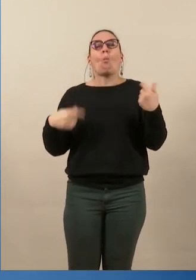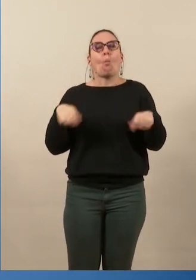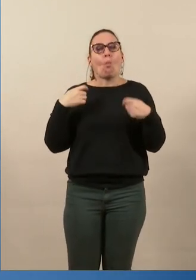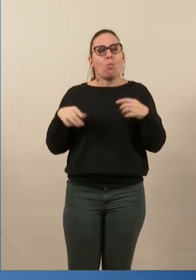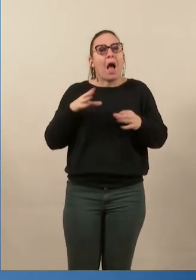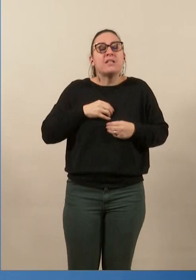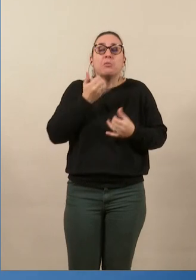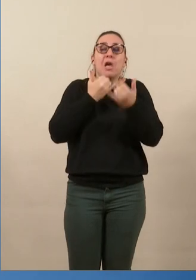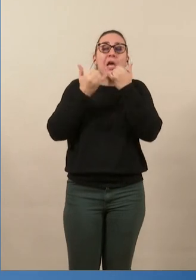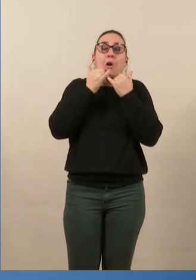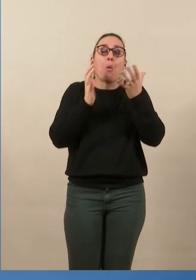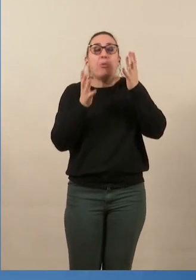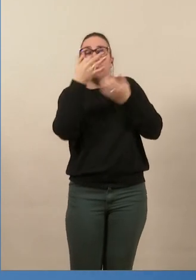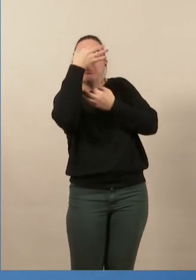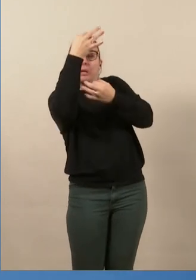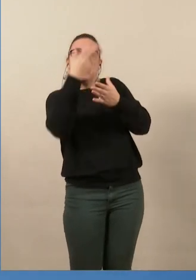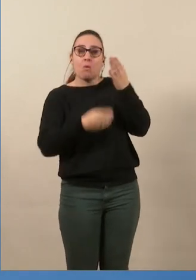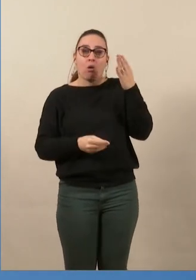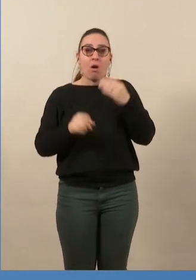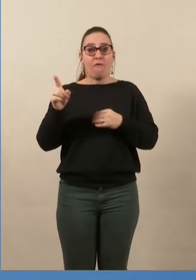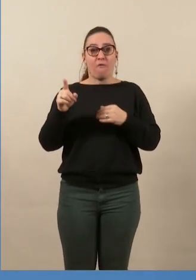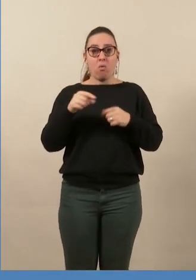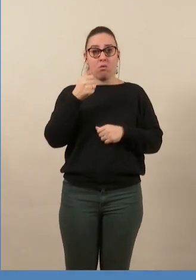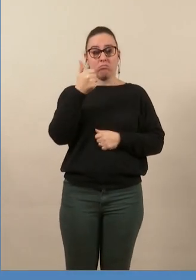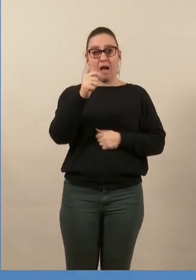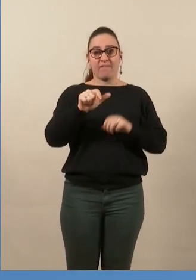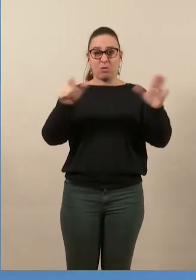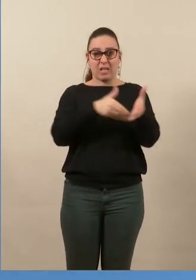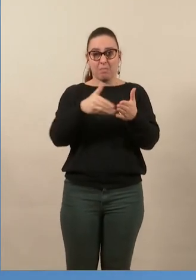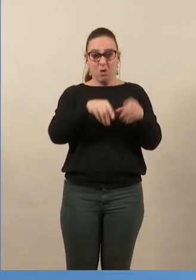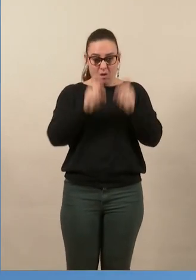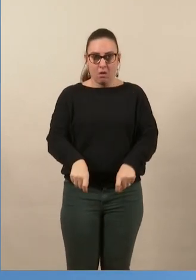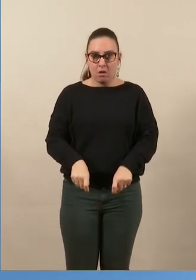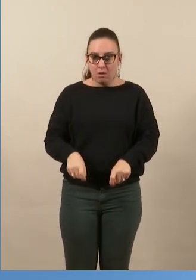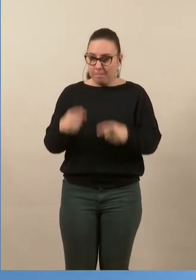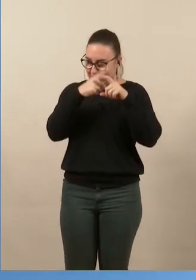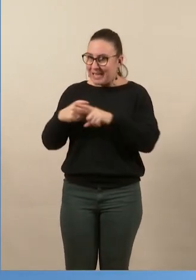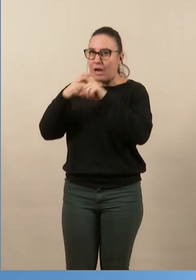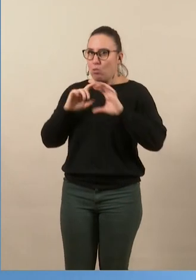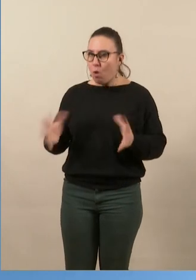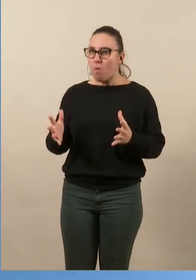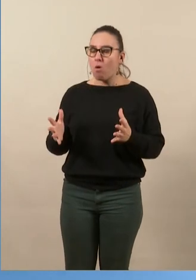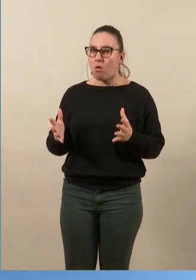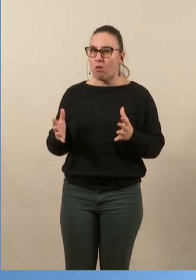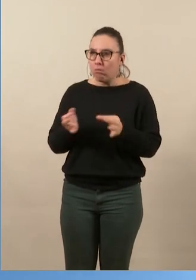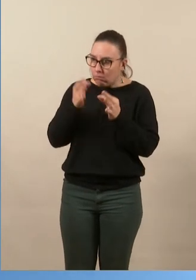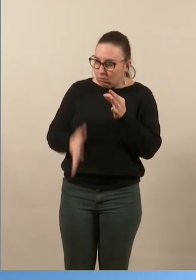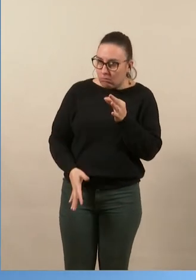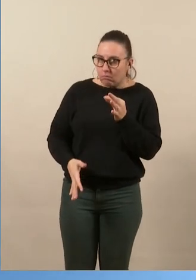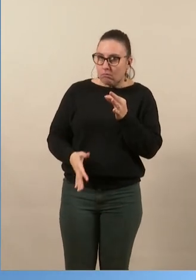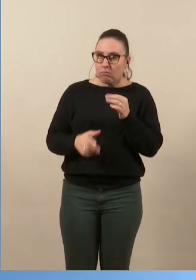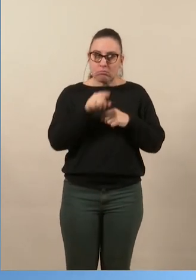l'erreur de l'estimation précise vous la faites tomber à 1.7 17 mais comment vous faites est-ce que dans le dossier